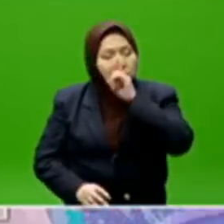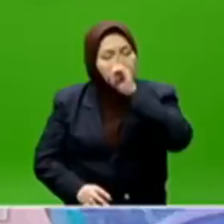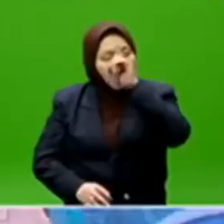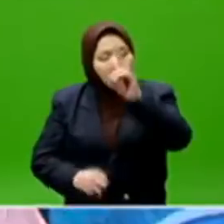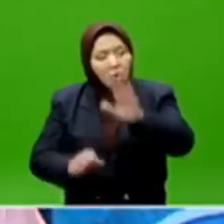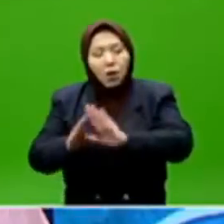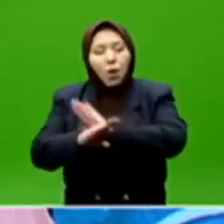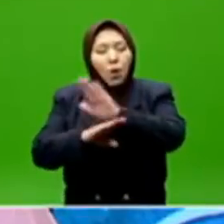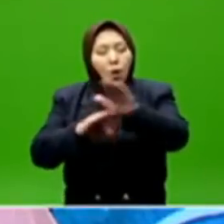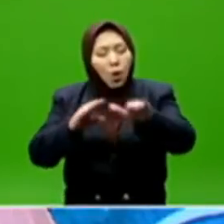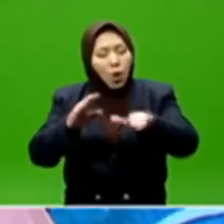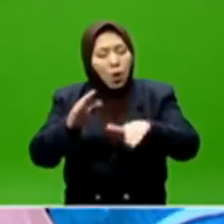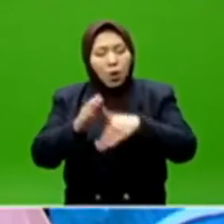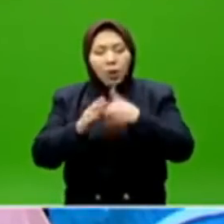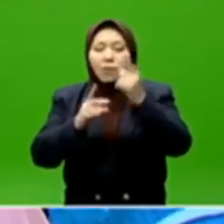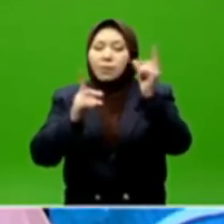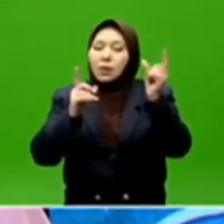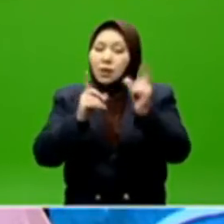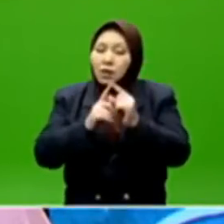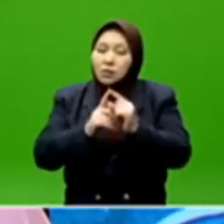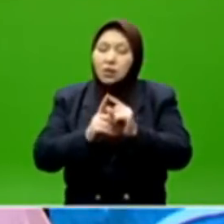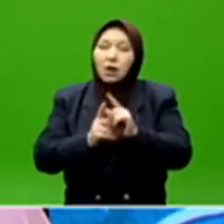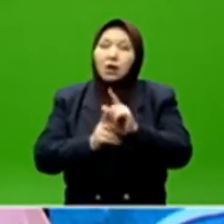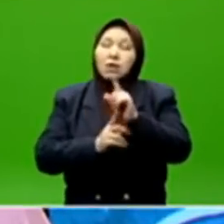صدق الله